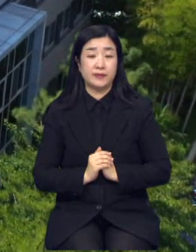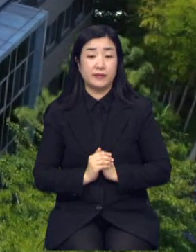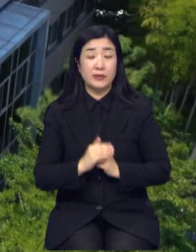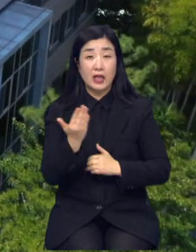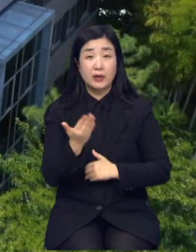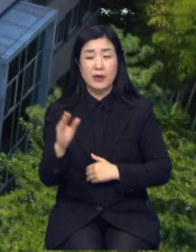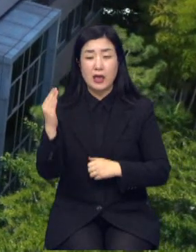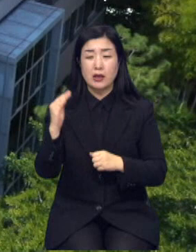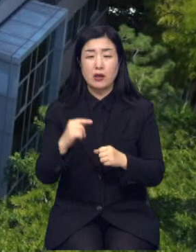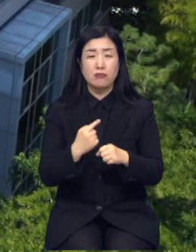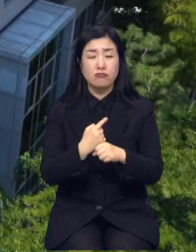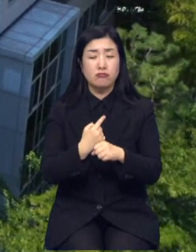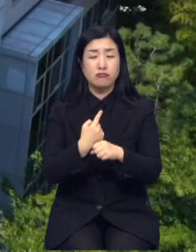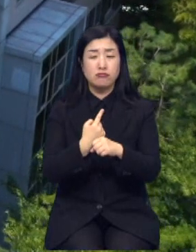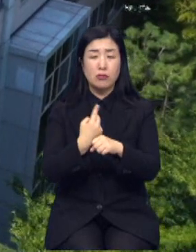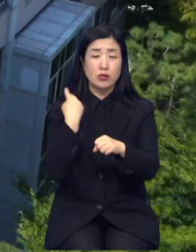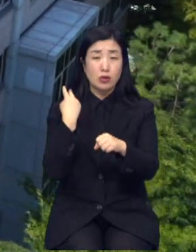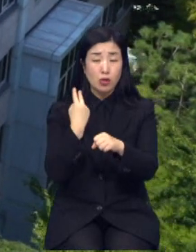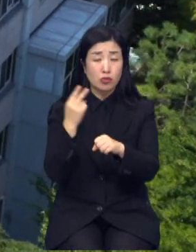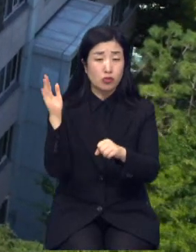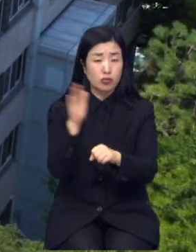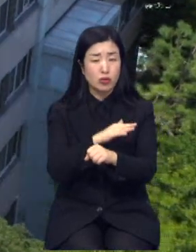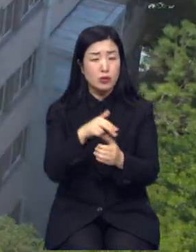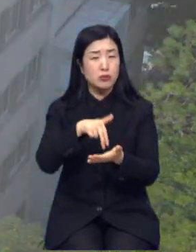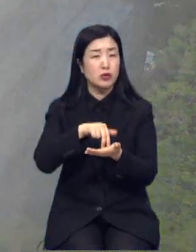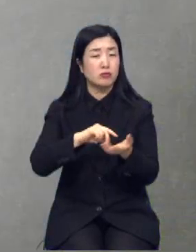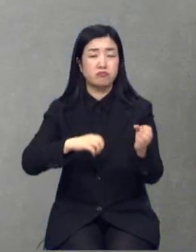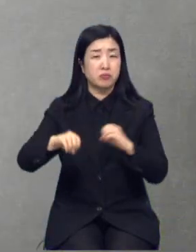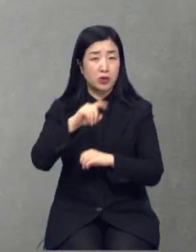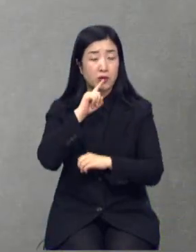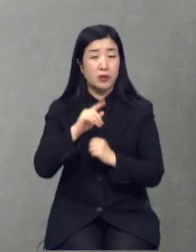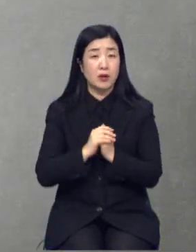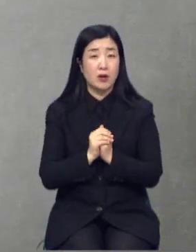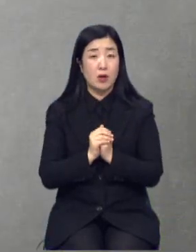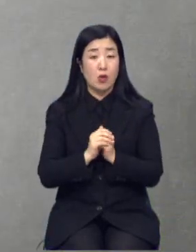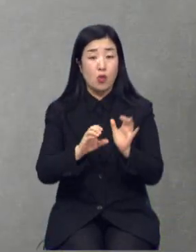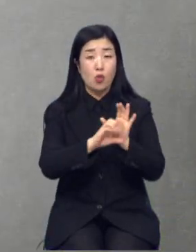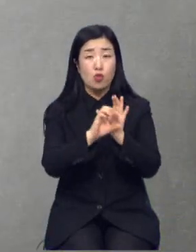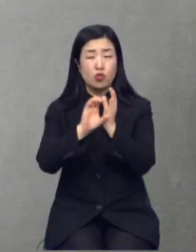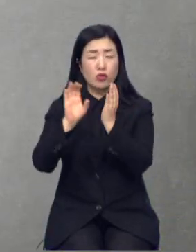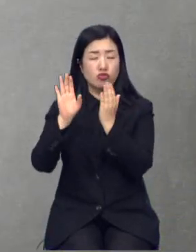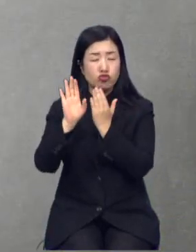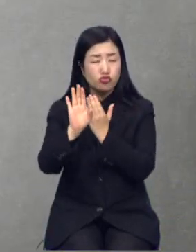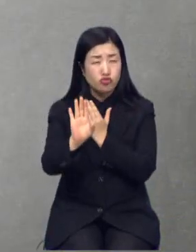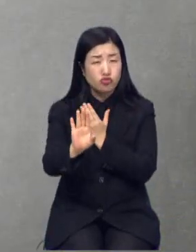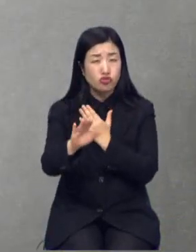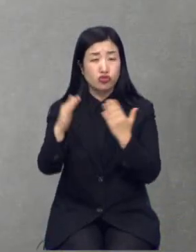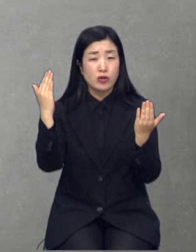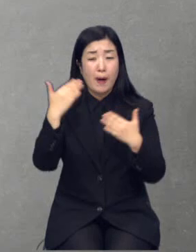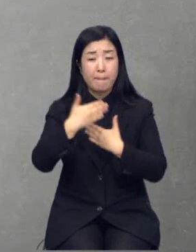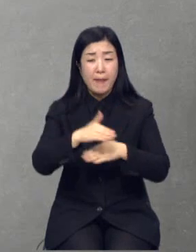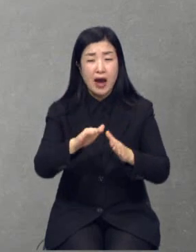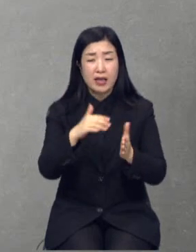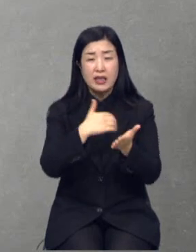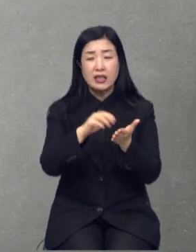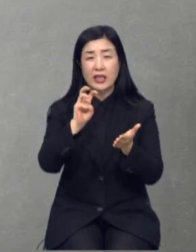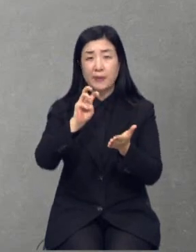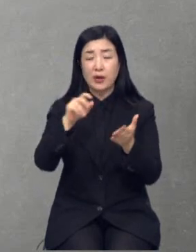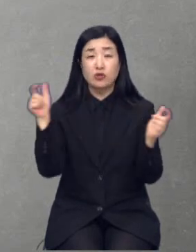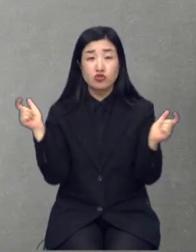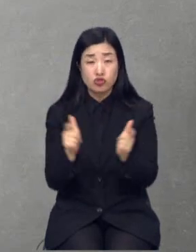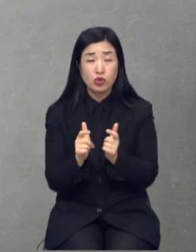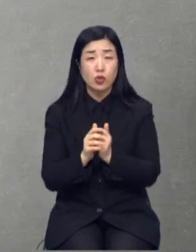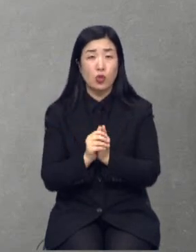그러나 1년 뒤인 재작년 입장이 바뀝니다. 코로나19 이후 학급당 학생 수를 30명 미만으로